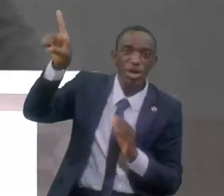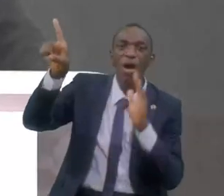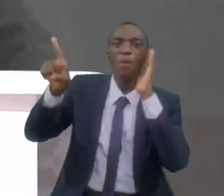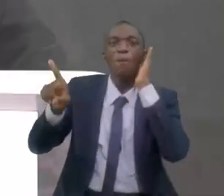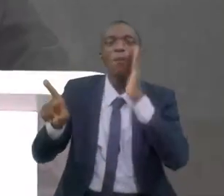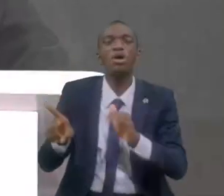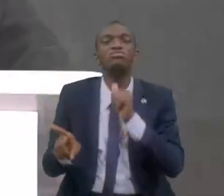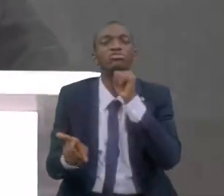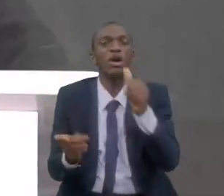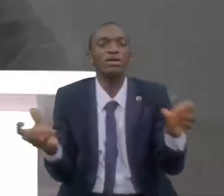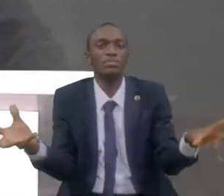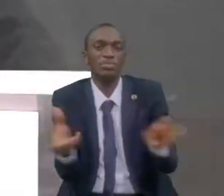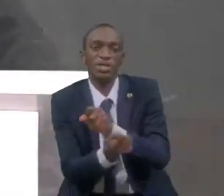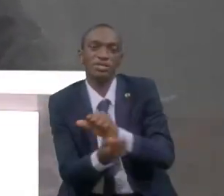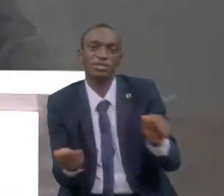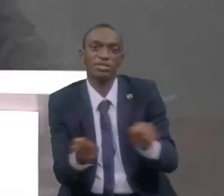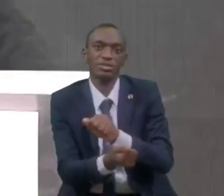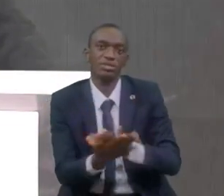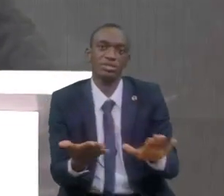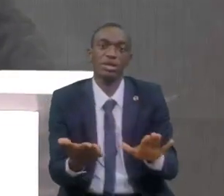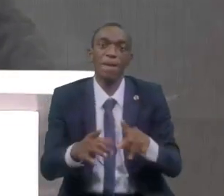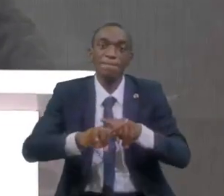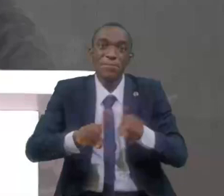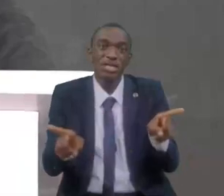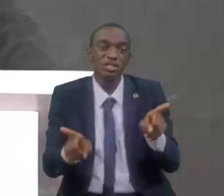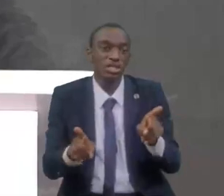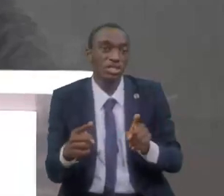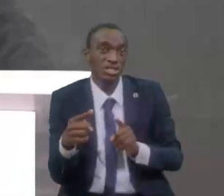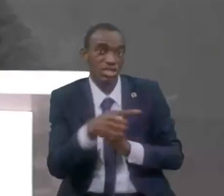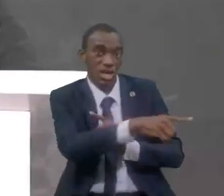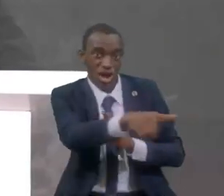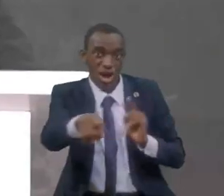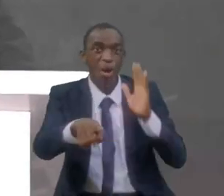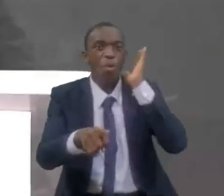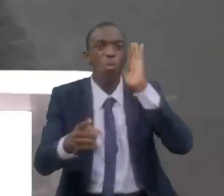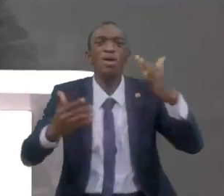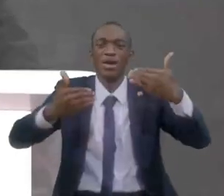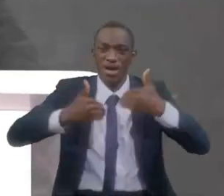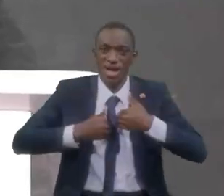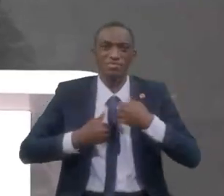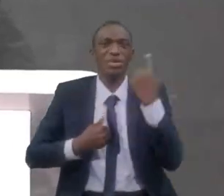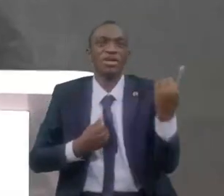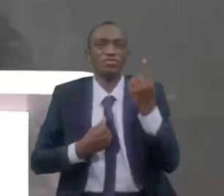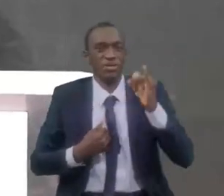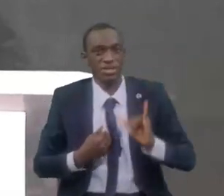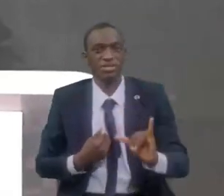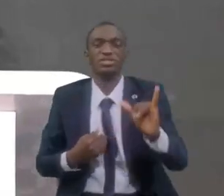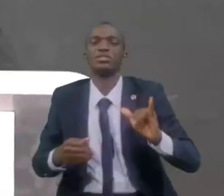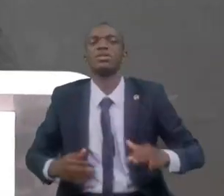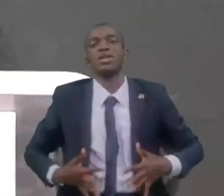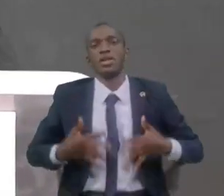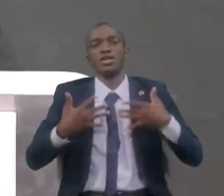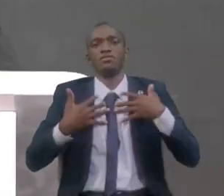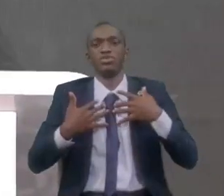ne périsse point, mais qu'il ait la vie éternelle. Les regards